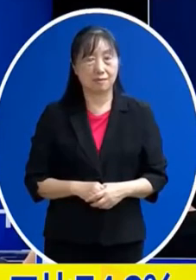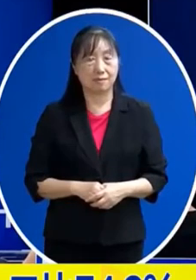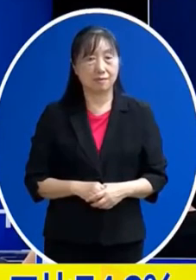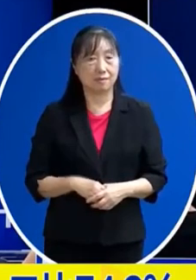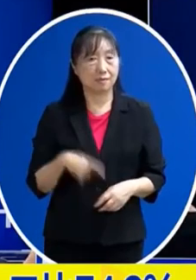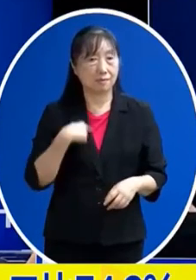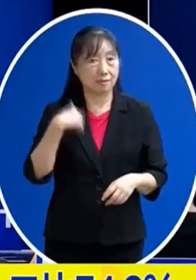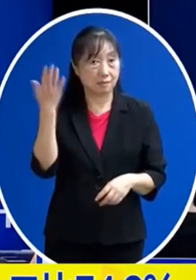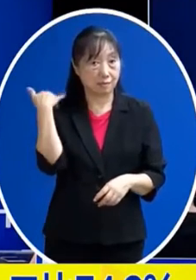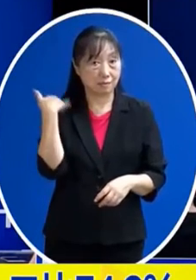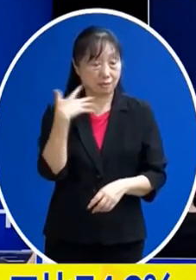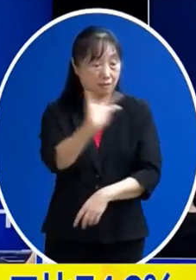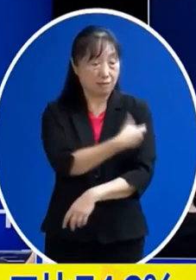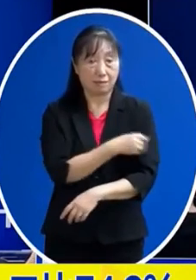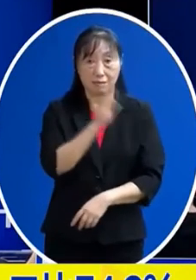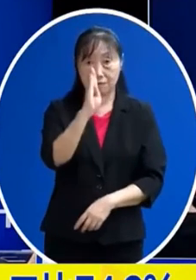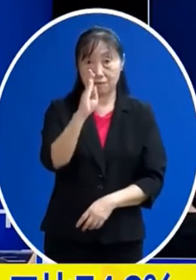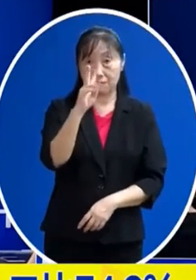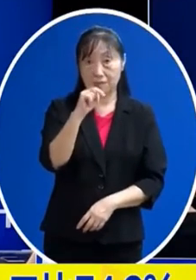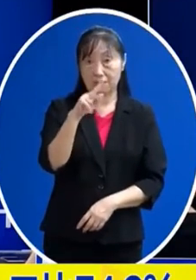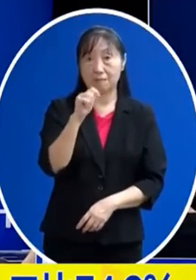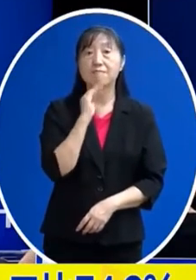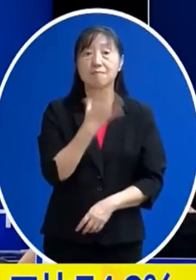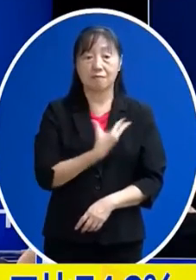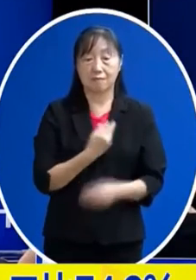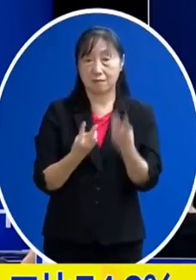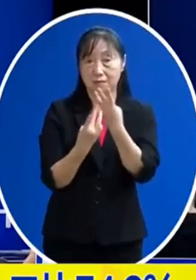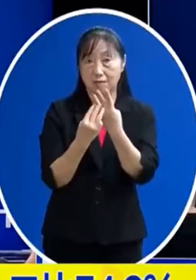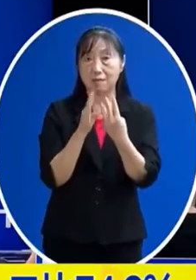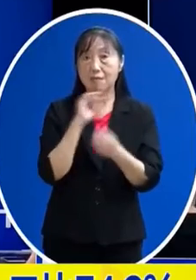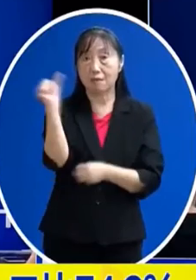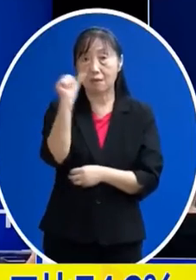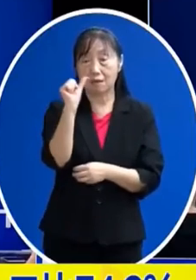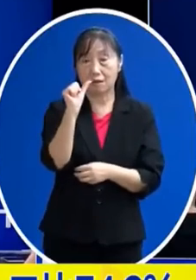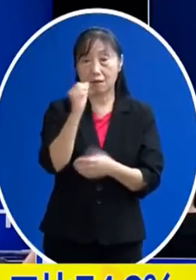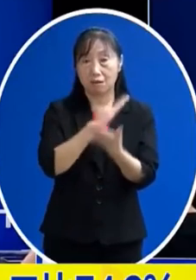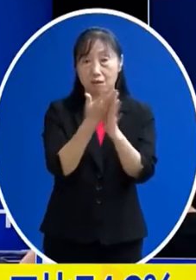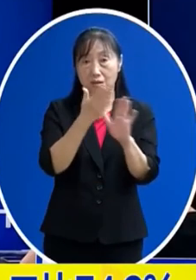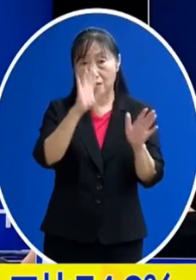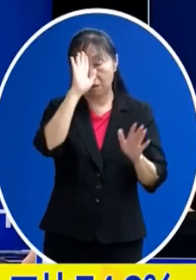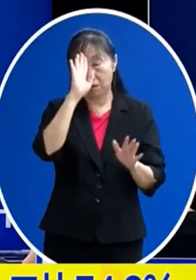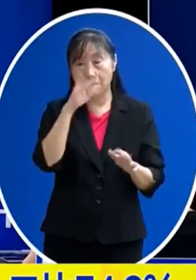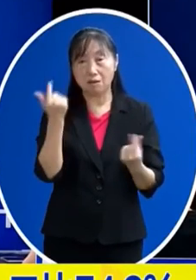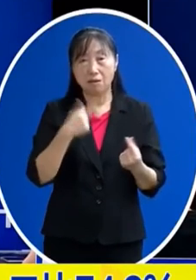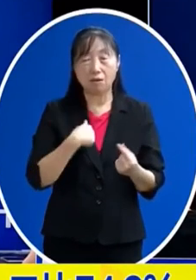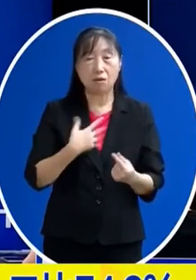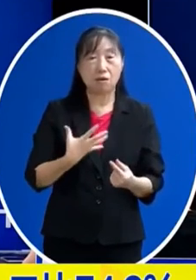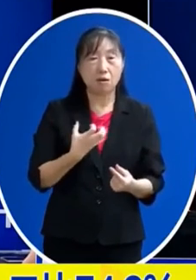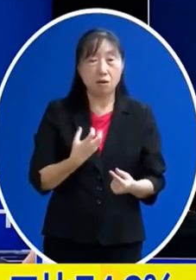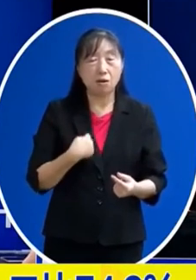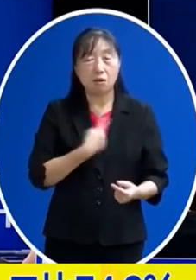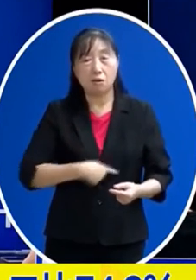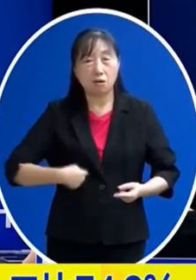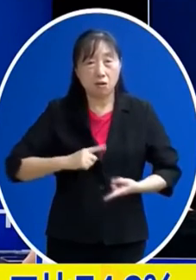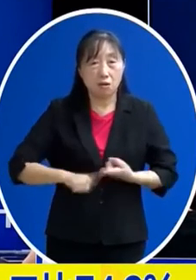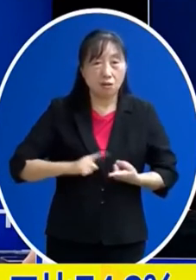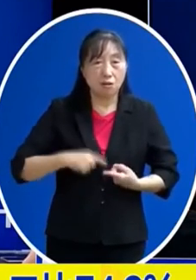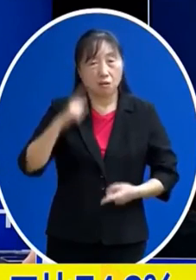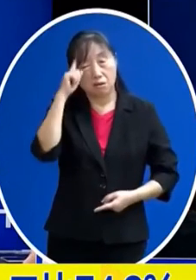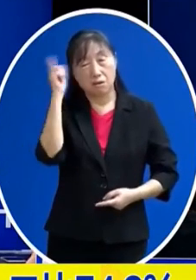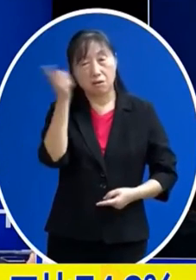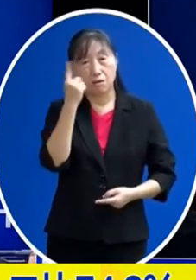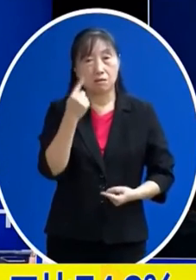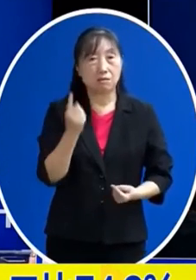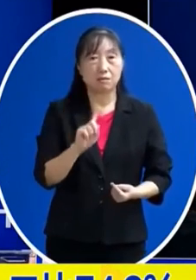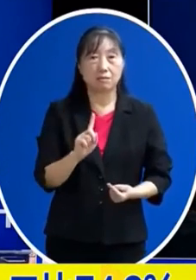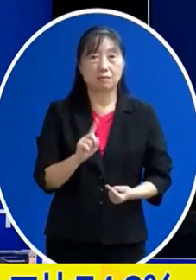过去我们对于打 BNT 出现心肌炎比较常见的五大症状，包括像是胸痛、胸压迫感、心悸、晕厥。那